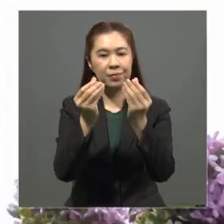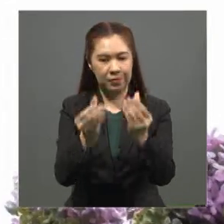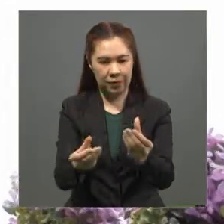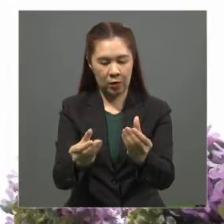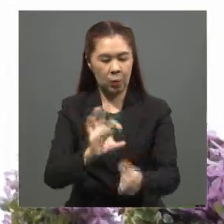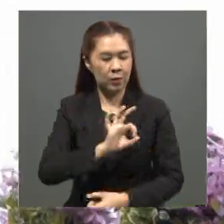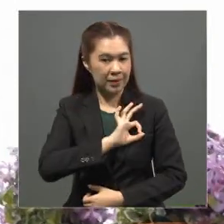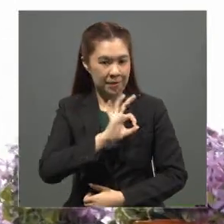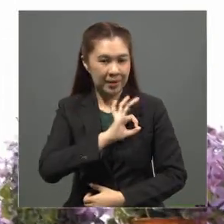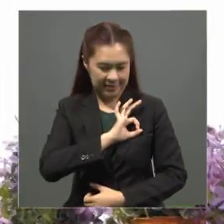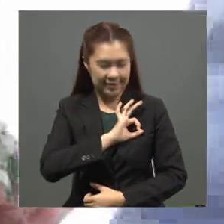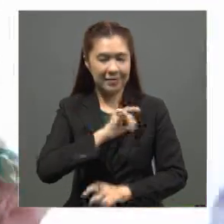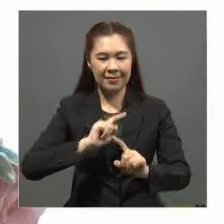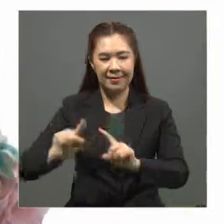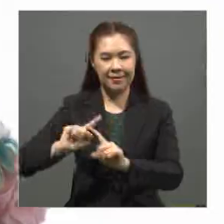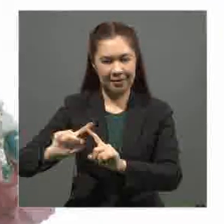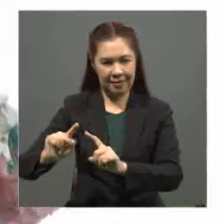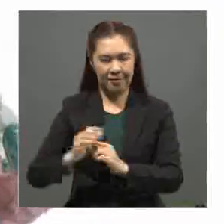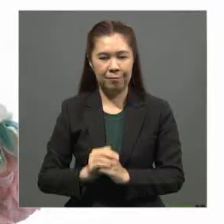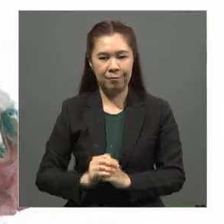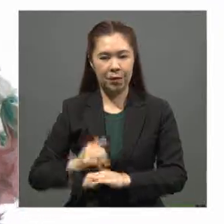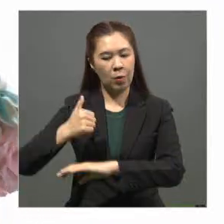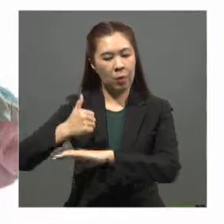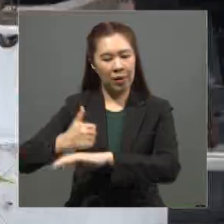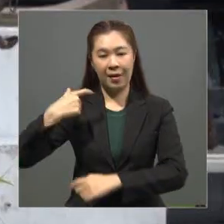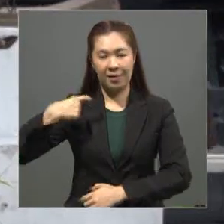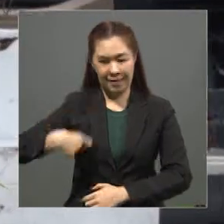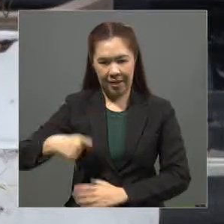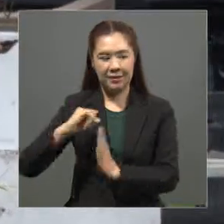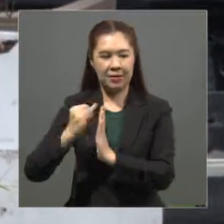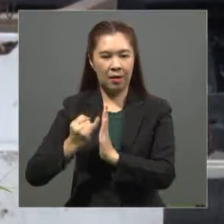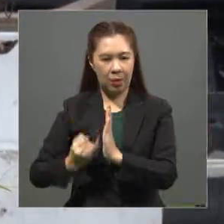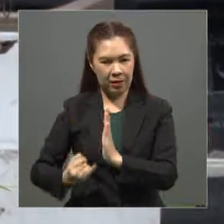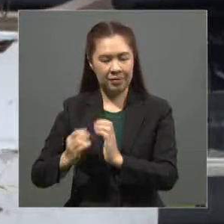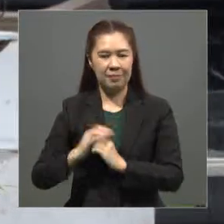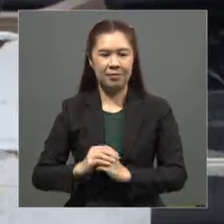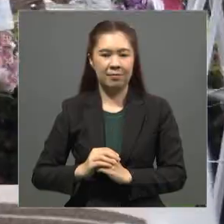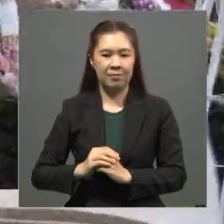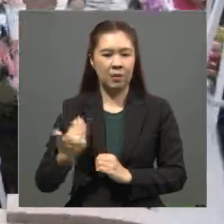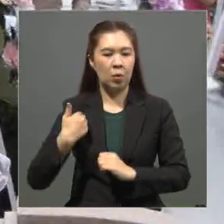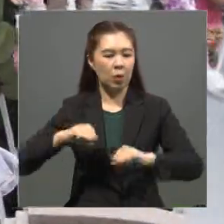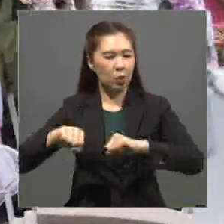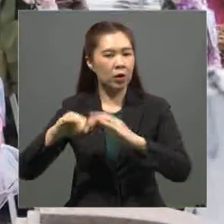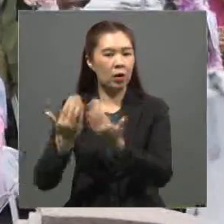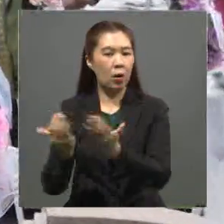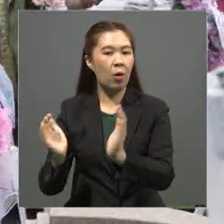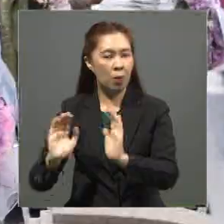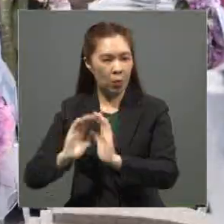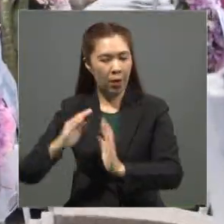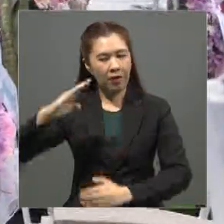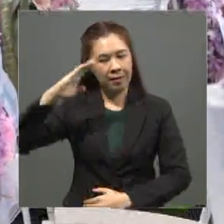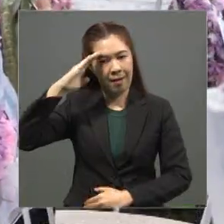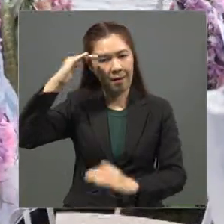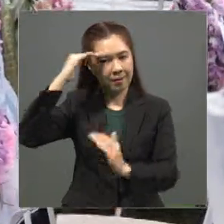ประทันราษฎรจังหวัดกาญจนบุรีผู้พิพากษาหัวหน้าศาลจังหวัดผู้พิพากษาหัวหน้าศาลเยาวชนและครอบครัวรวมถึงทหาร